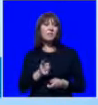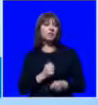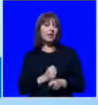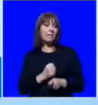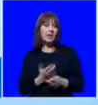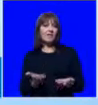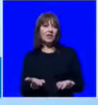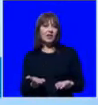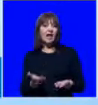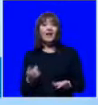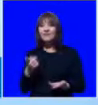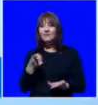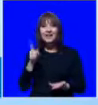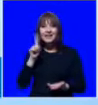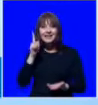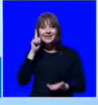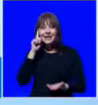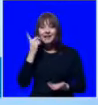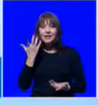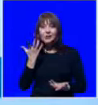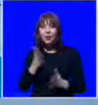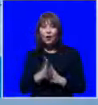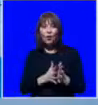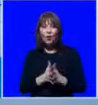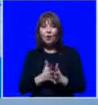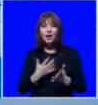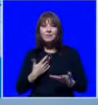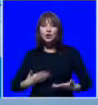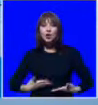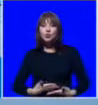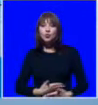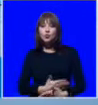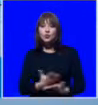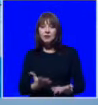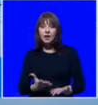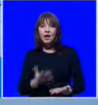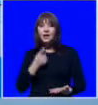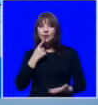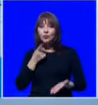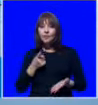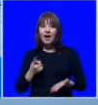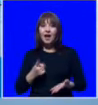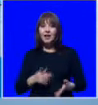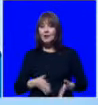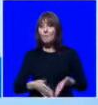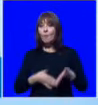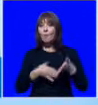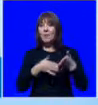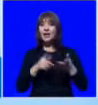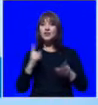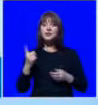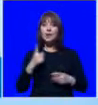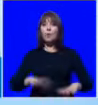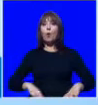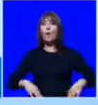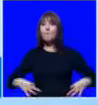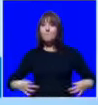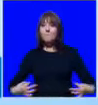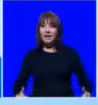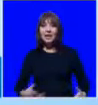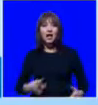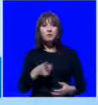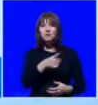просто не знаете кои са хората в нужда в България. И това е голяма реформа, да подпомагаш само бедния, този, който е добре